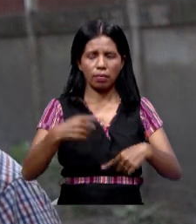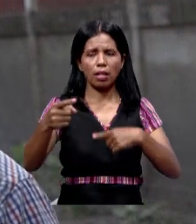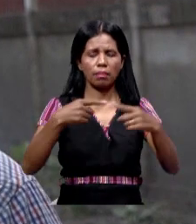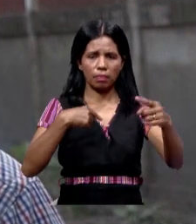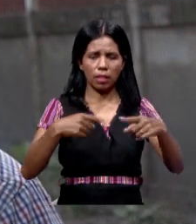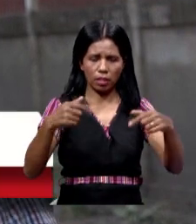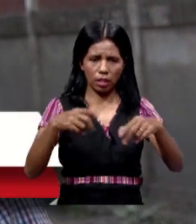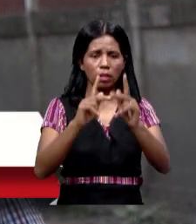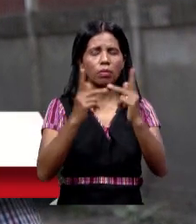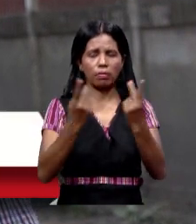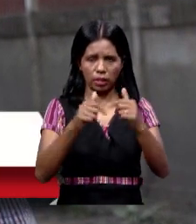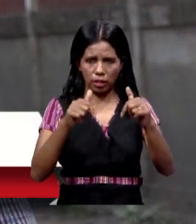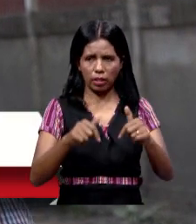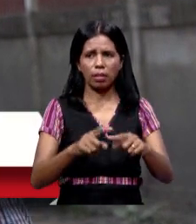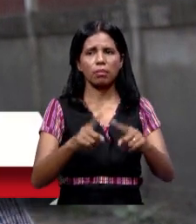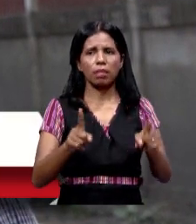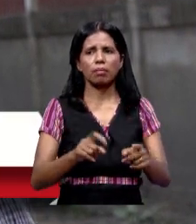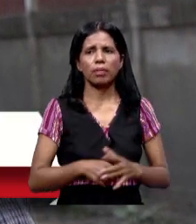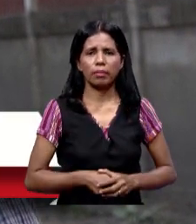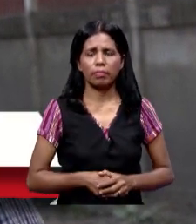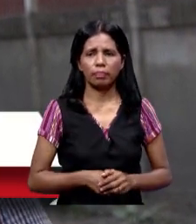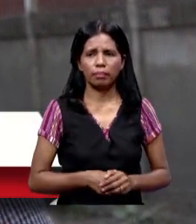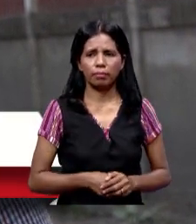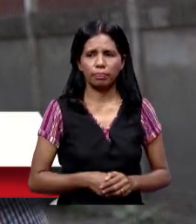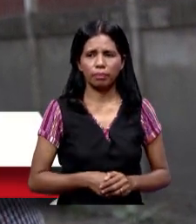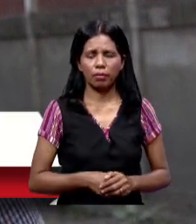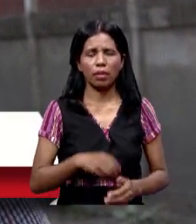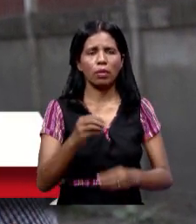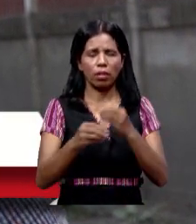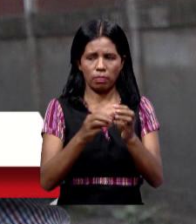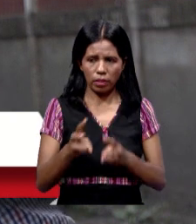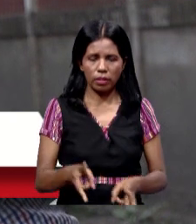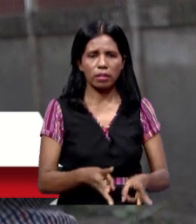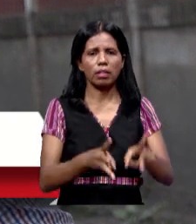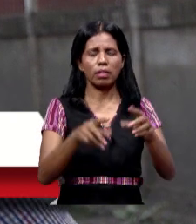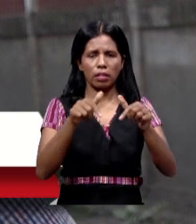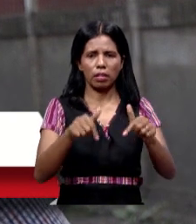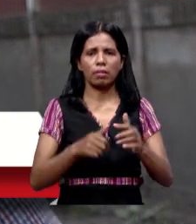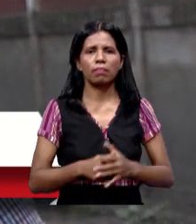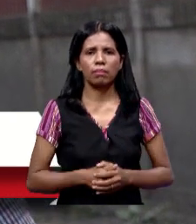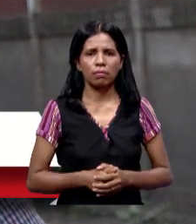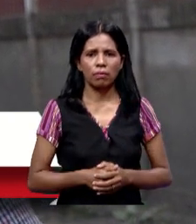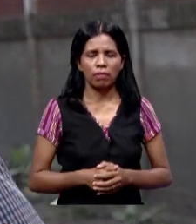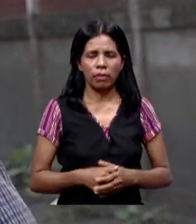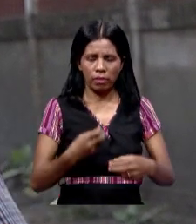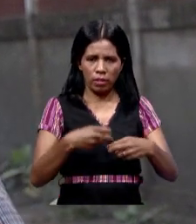yang ne. Ebe ade besen kontu. Ora wes tra ne. Difficult balak liu